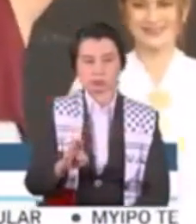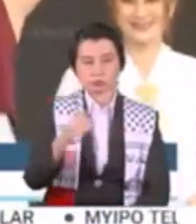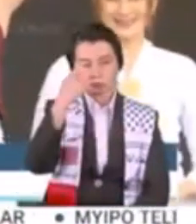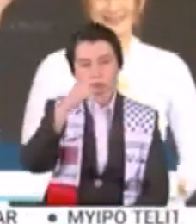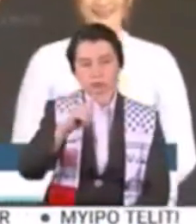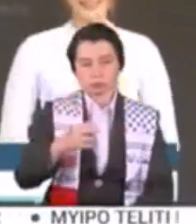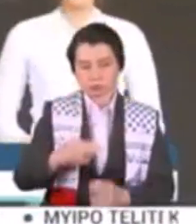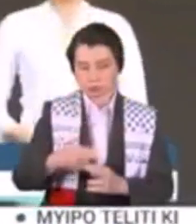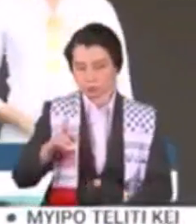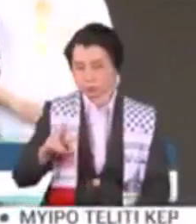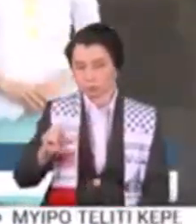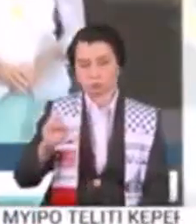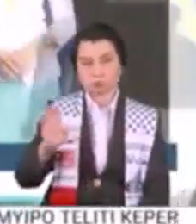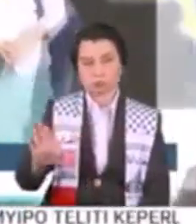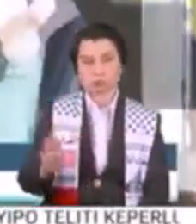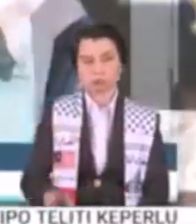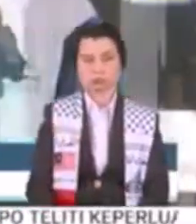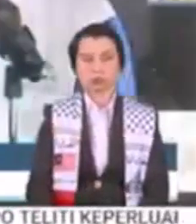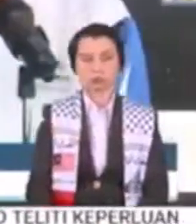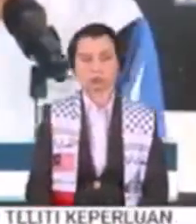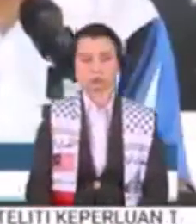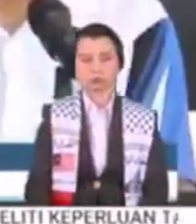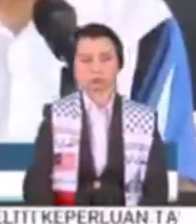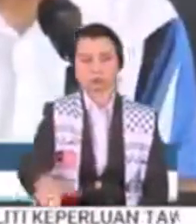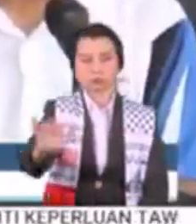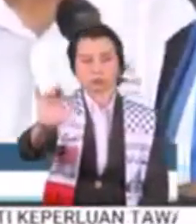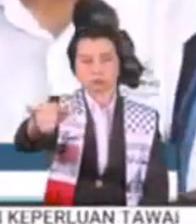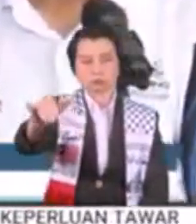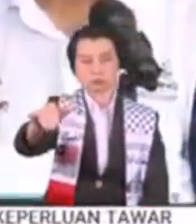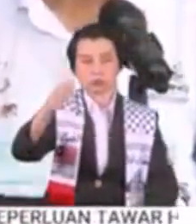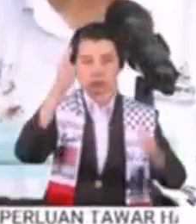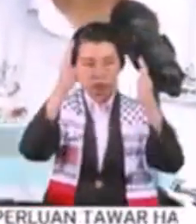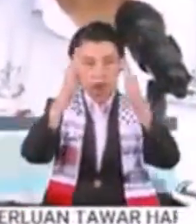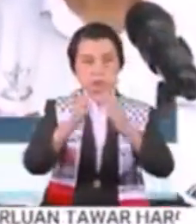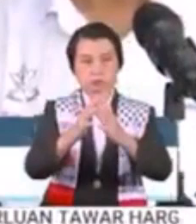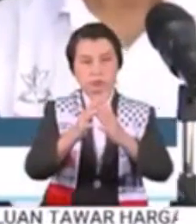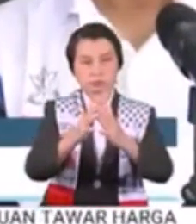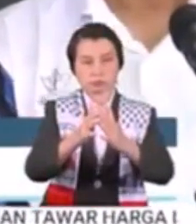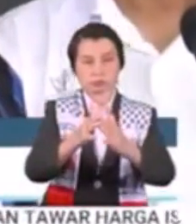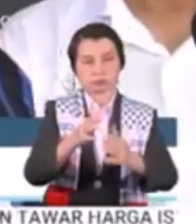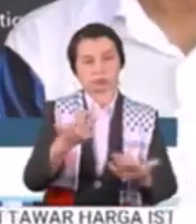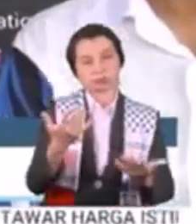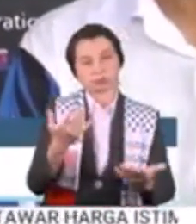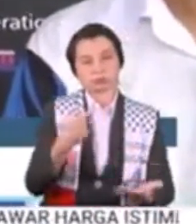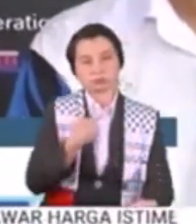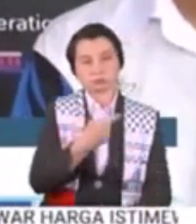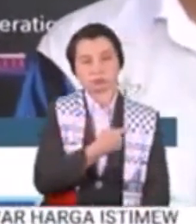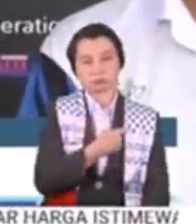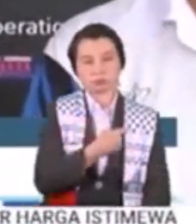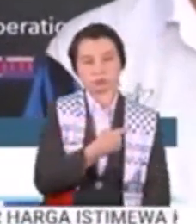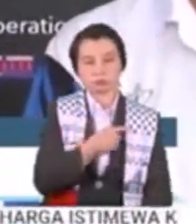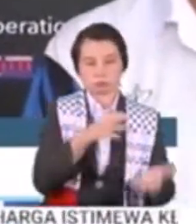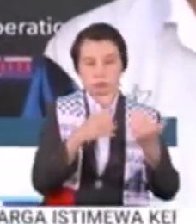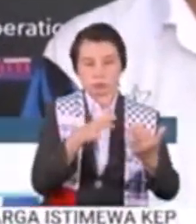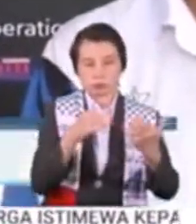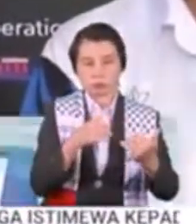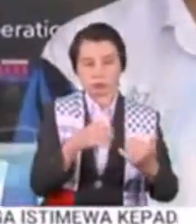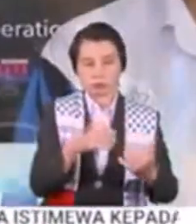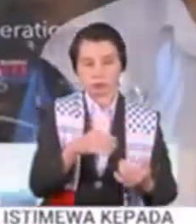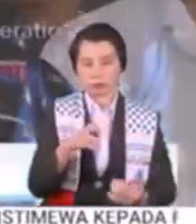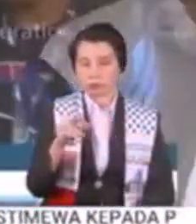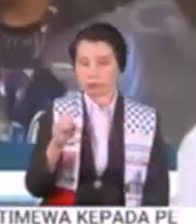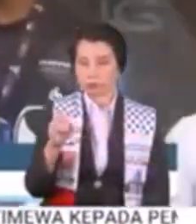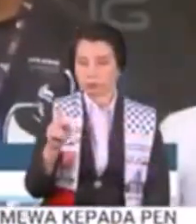Rob Jenkinson. Di Pahang untuk dua siri lah. Jadi kita haraplah Mr. Rob akan